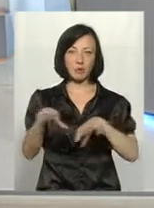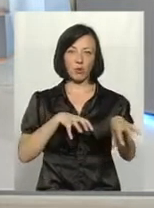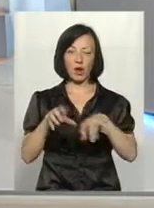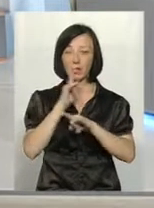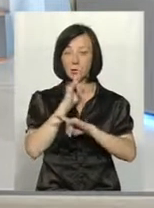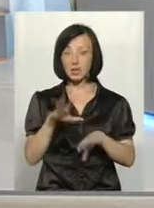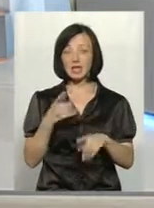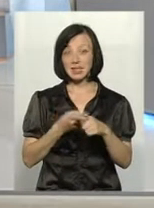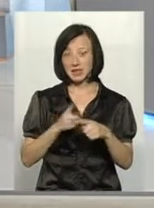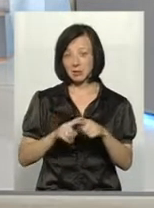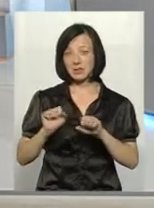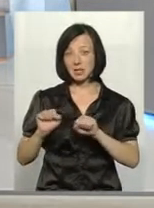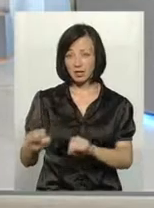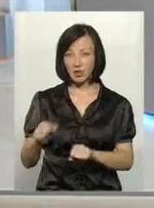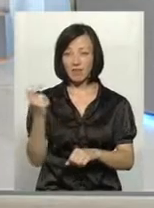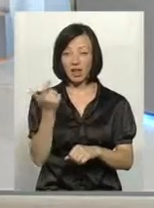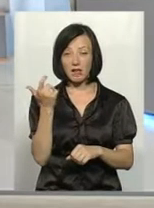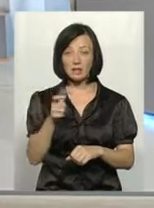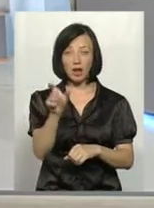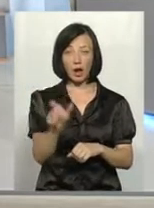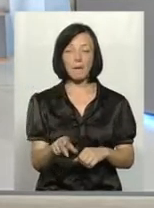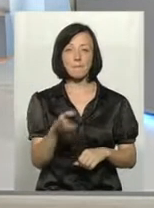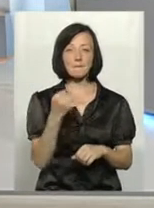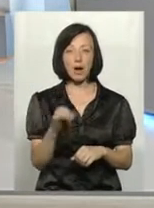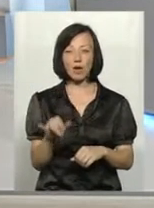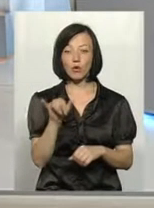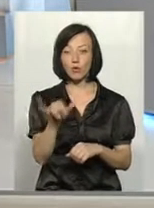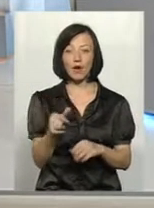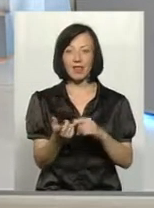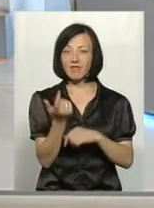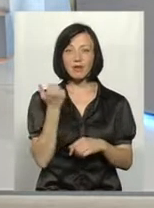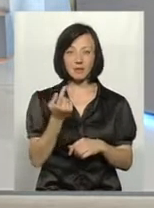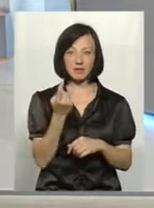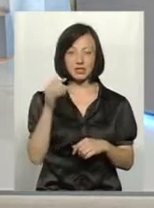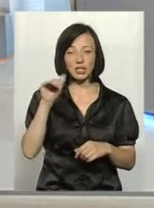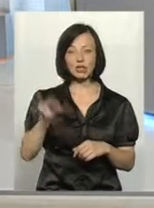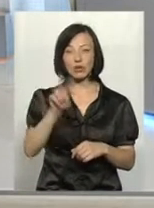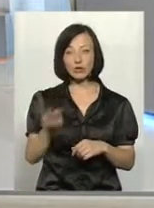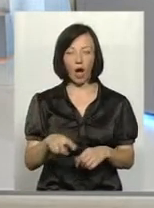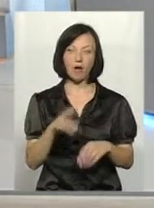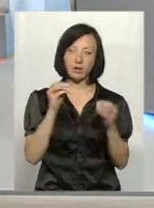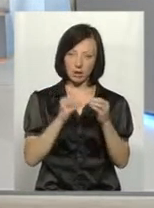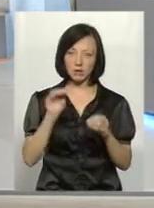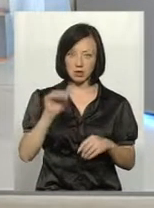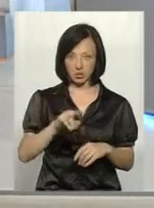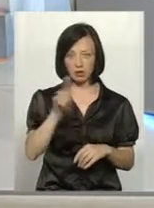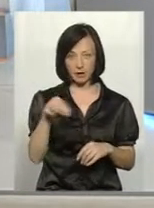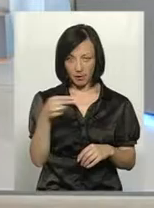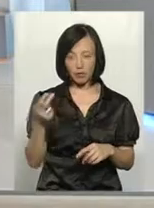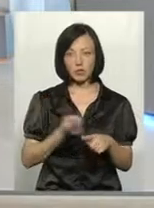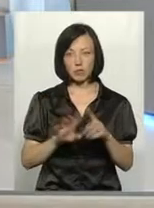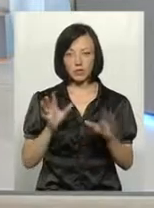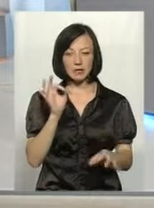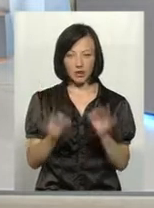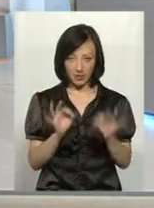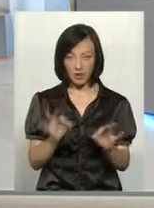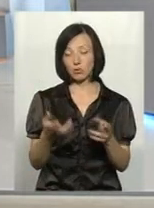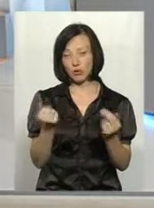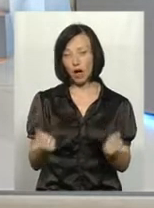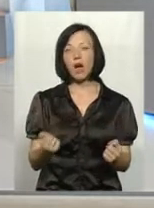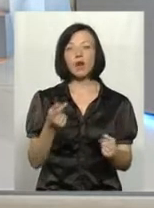І тим ми захистимо власника паю, в якого сьогодні не виманять за 1000 доларів, а за 10 тисяч євро. Це буде справедливо?